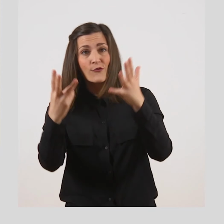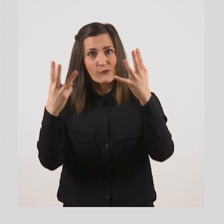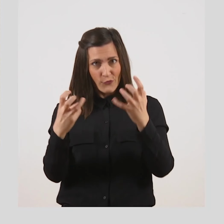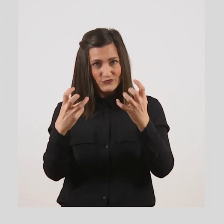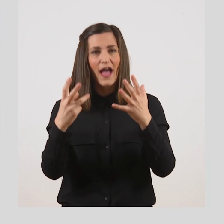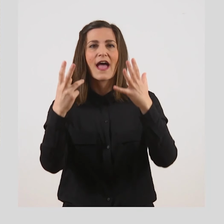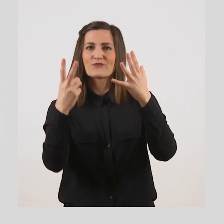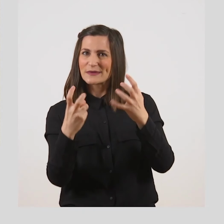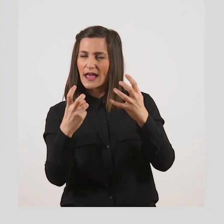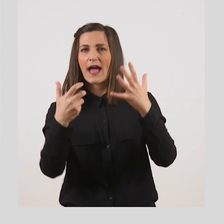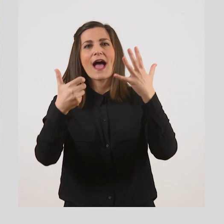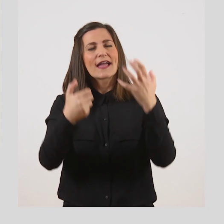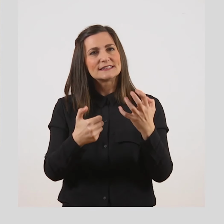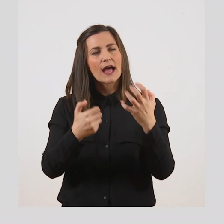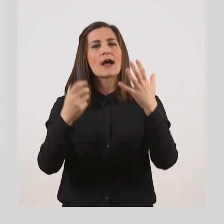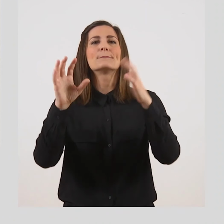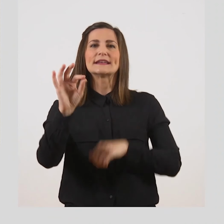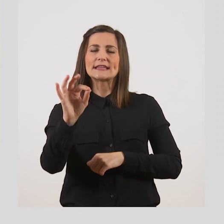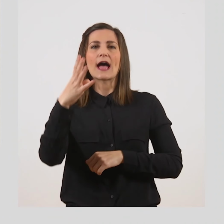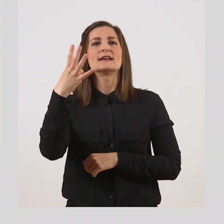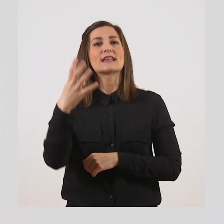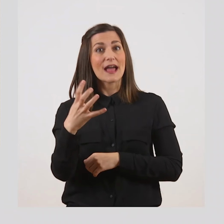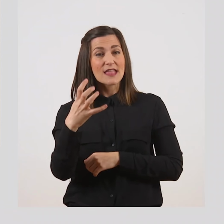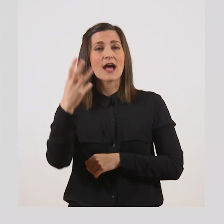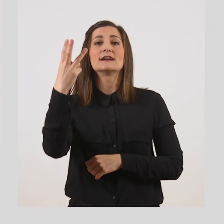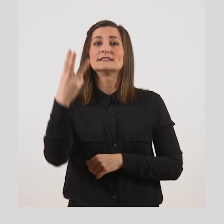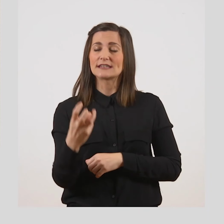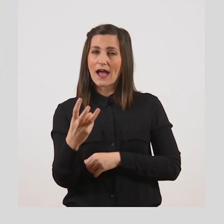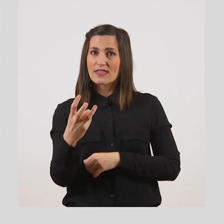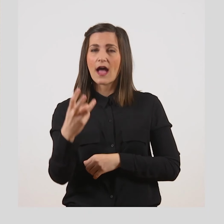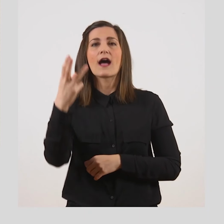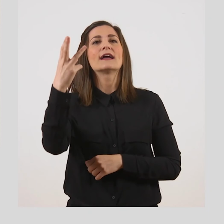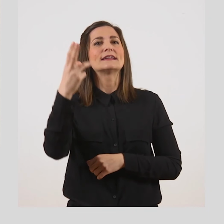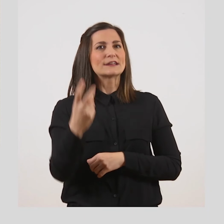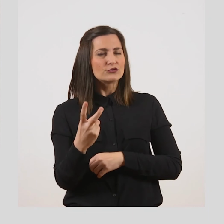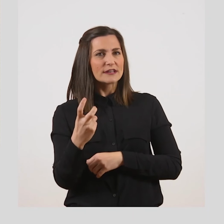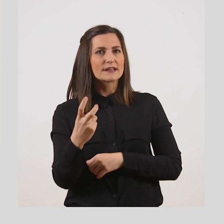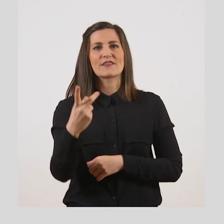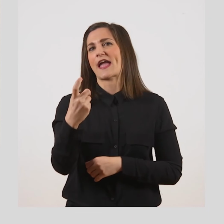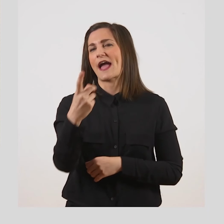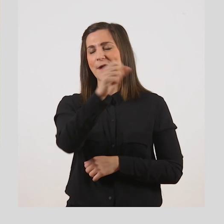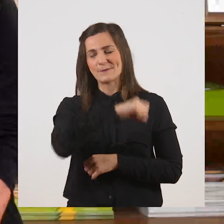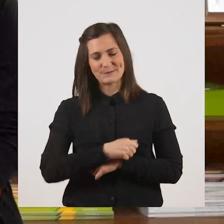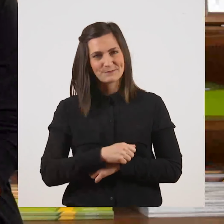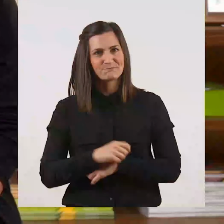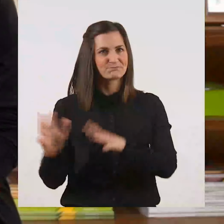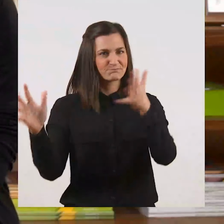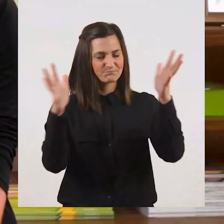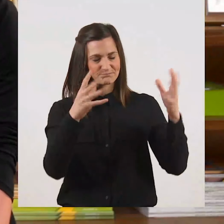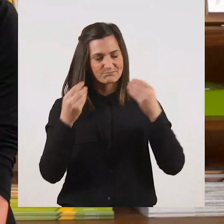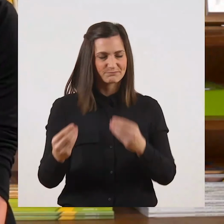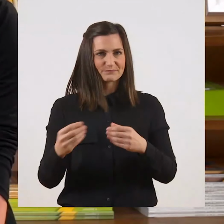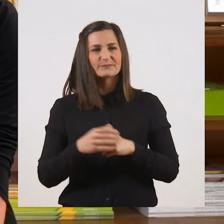80, 70, 60, 50, 40, 30, 20 και 10. Πάρα πολύ